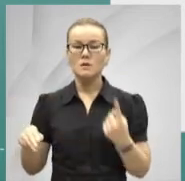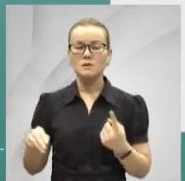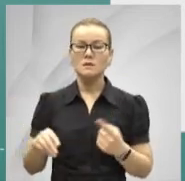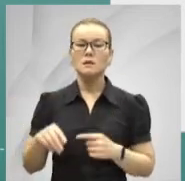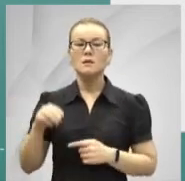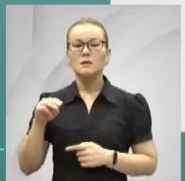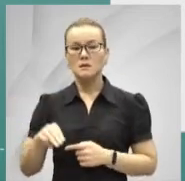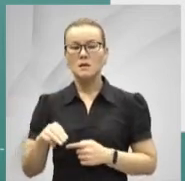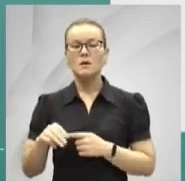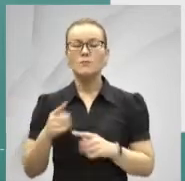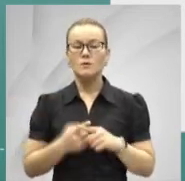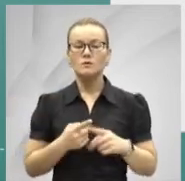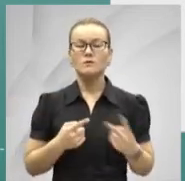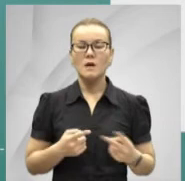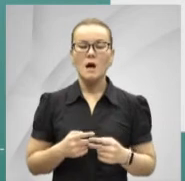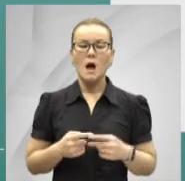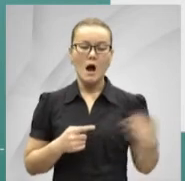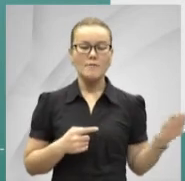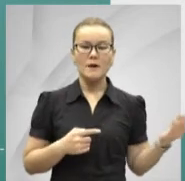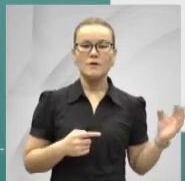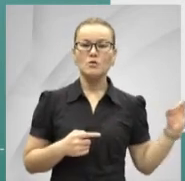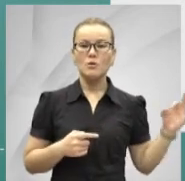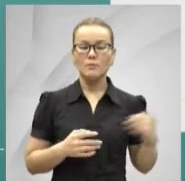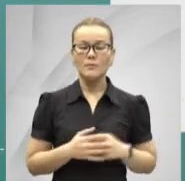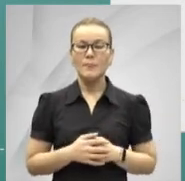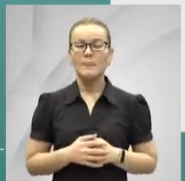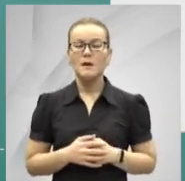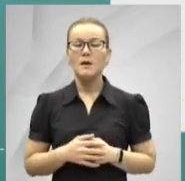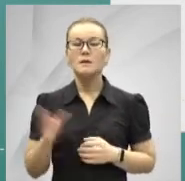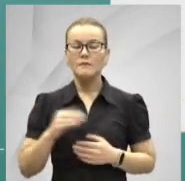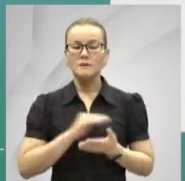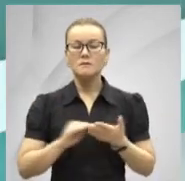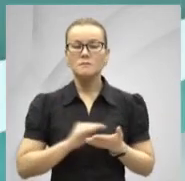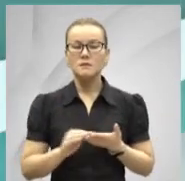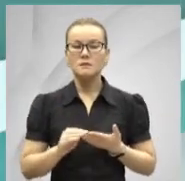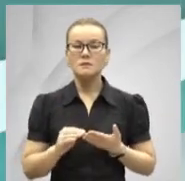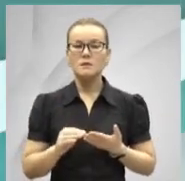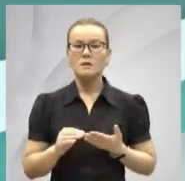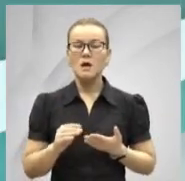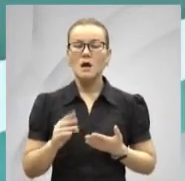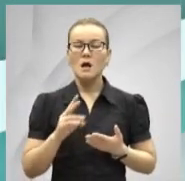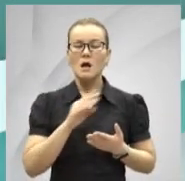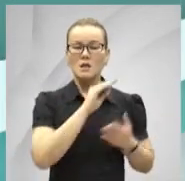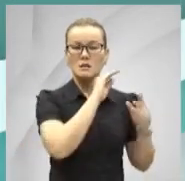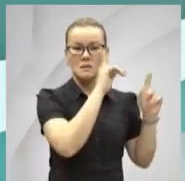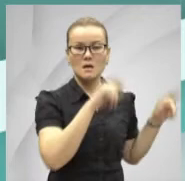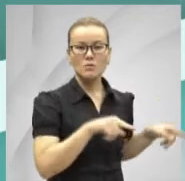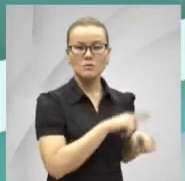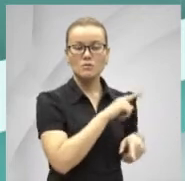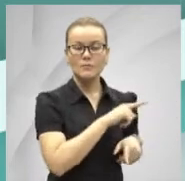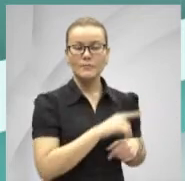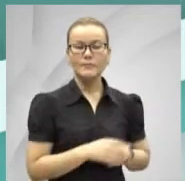2, а в правой части 0. Давайте запишем данное уравнение на доску.